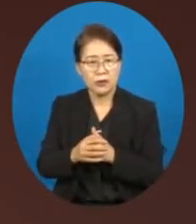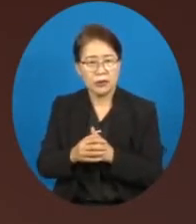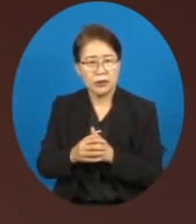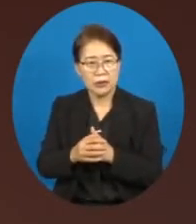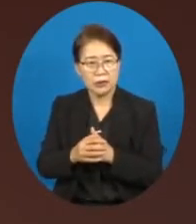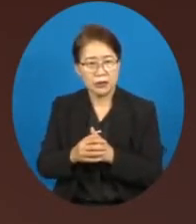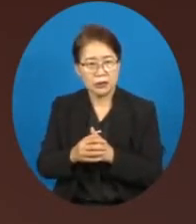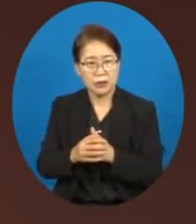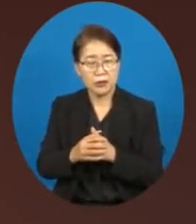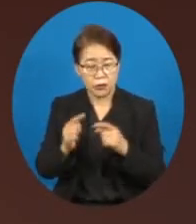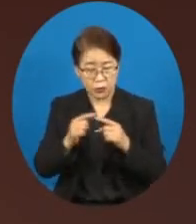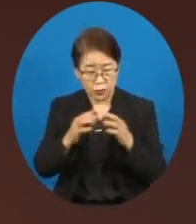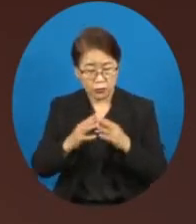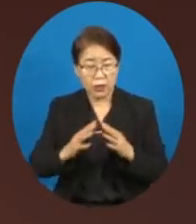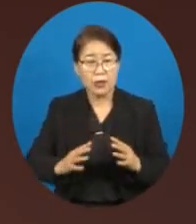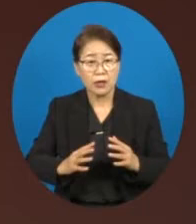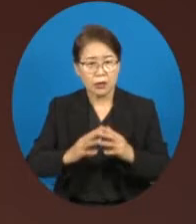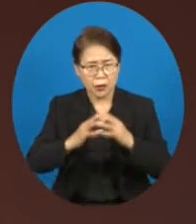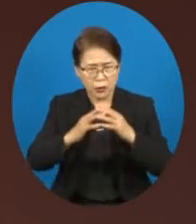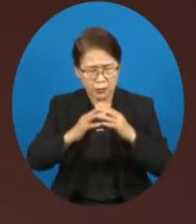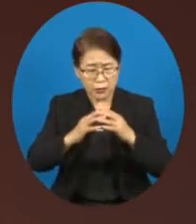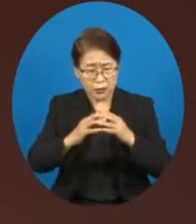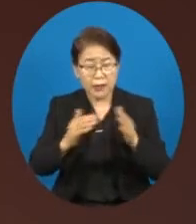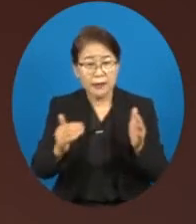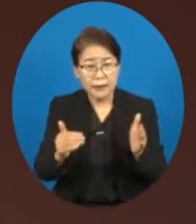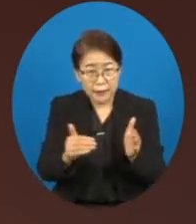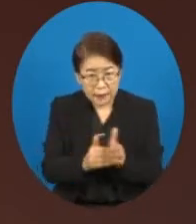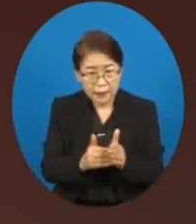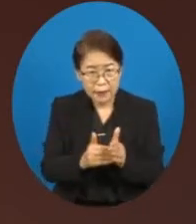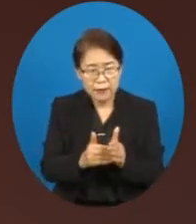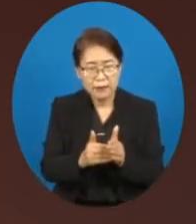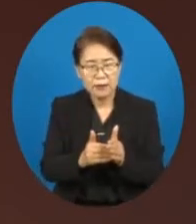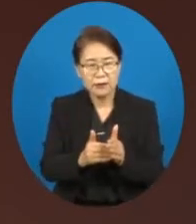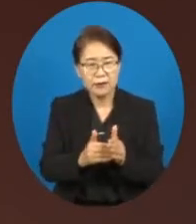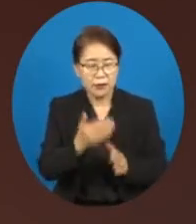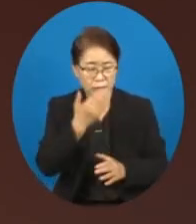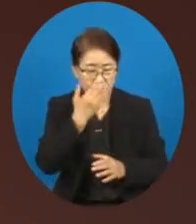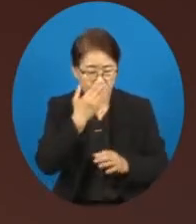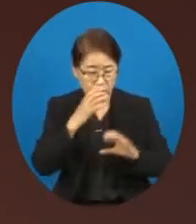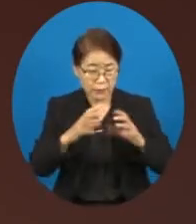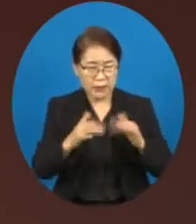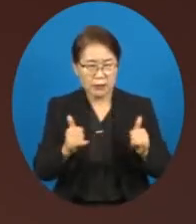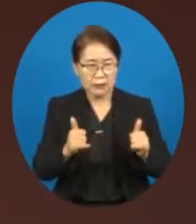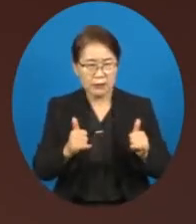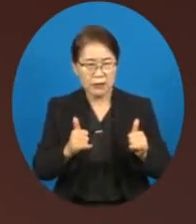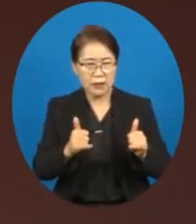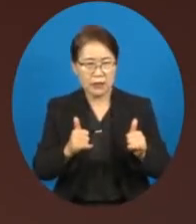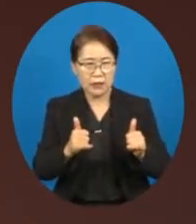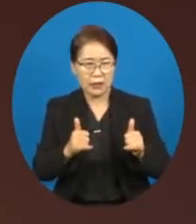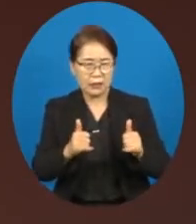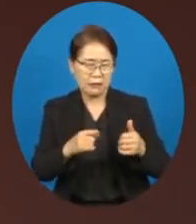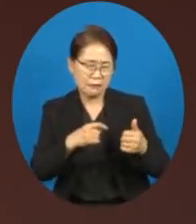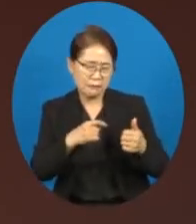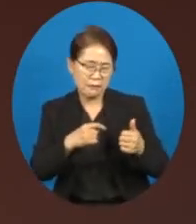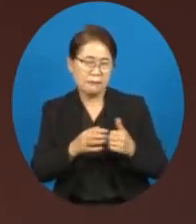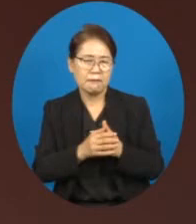이 성전 건축이 완성될 것임을 유다 백성들에게 알려주고 있는 것이에요.